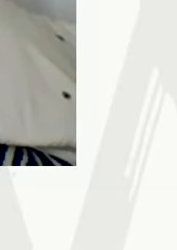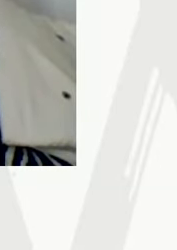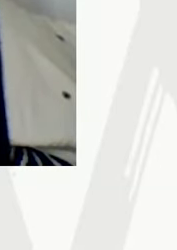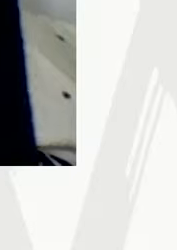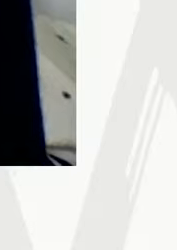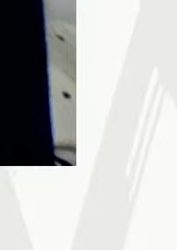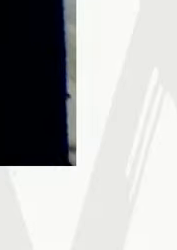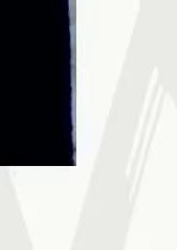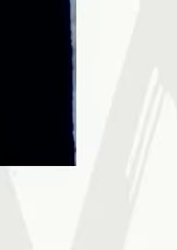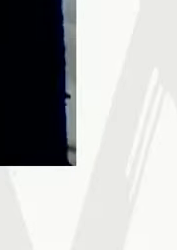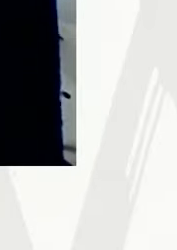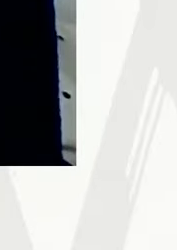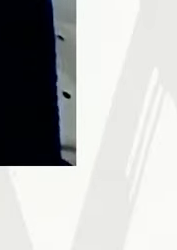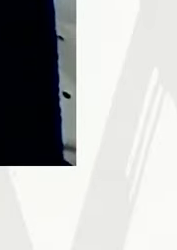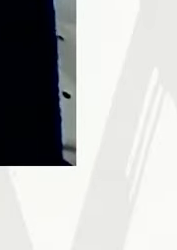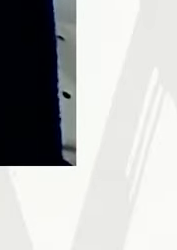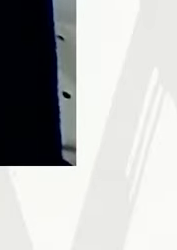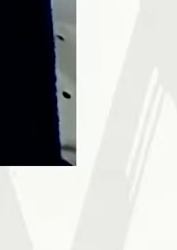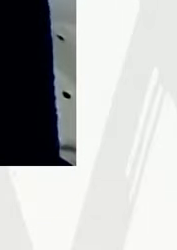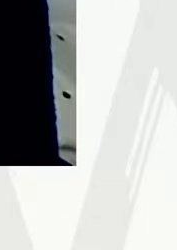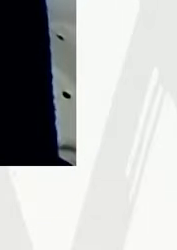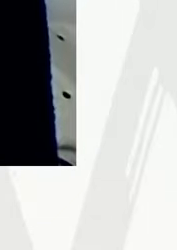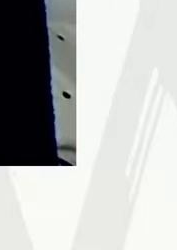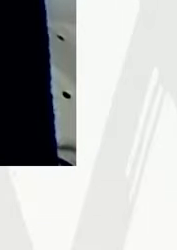Un tel sujet